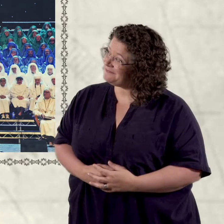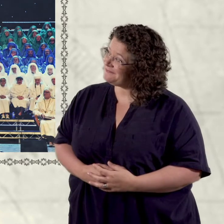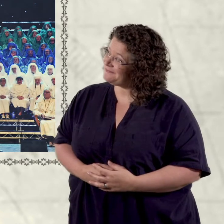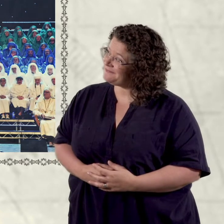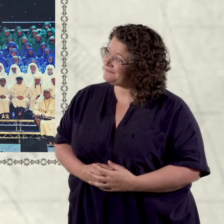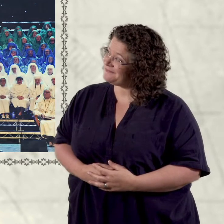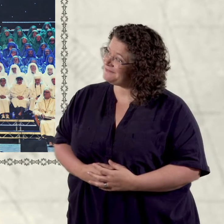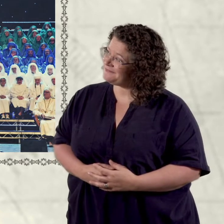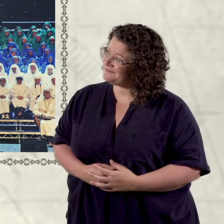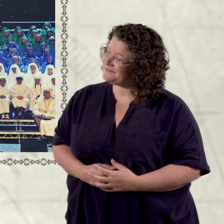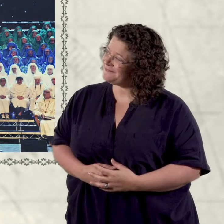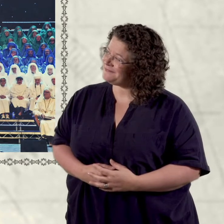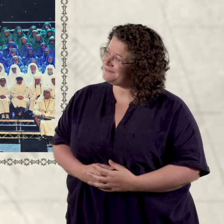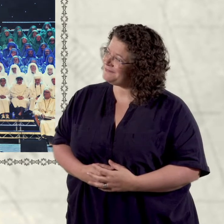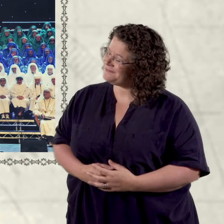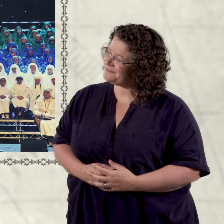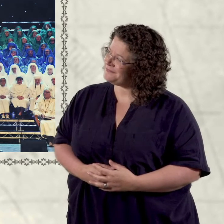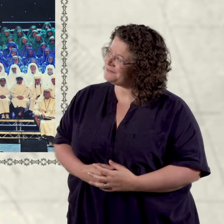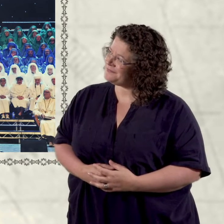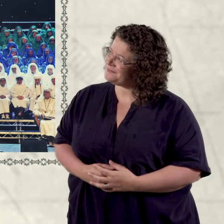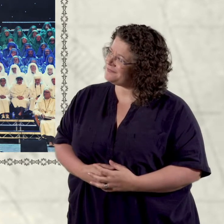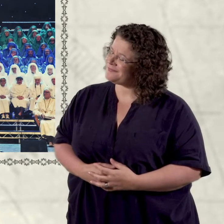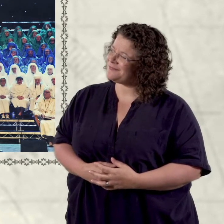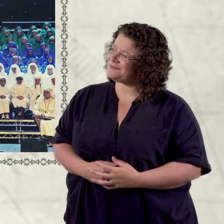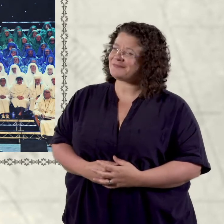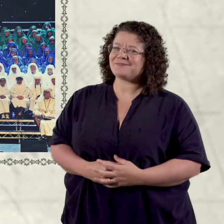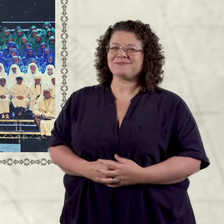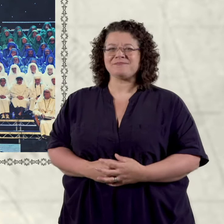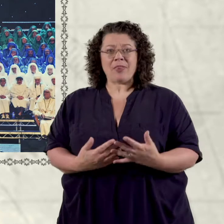yna, mae ceidwad y cledd